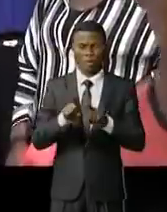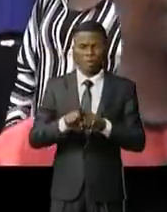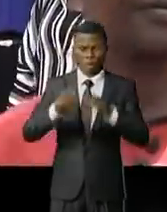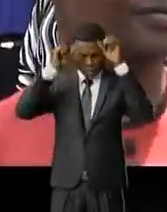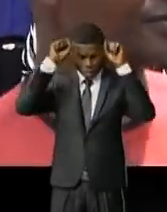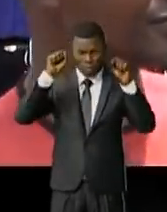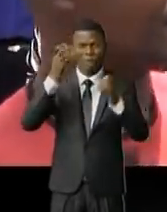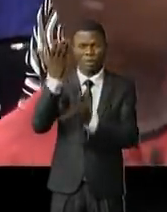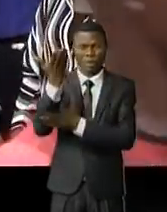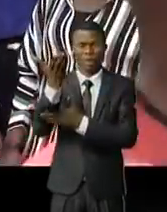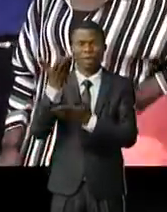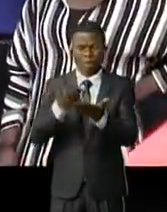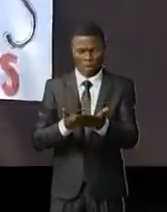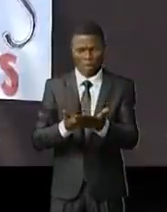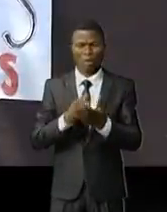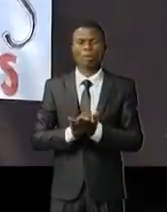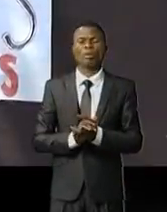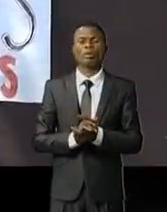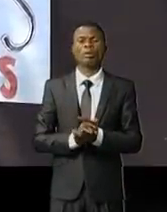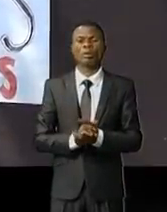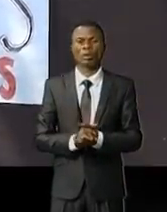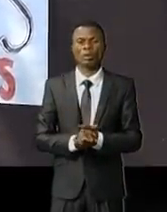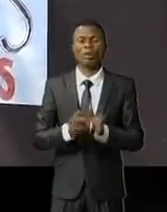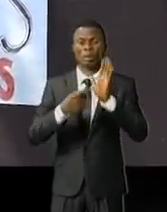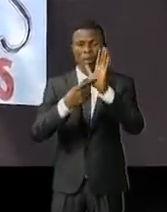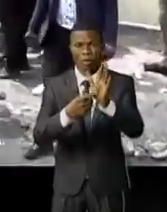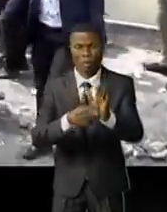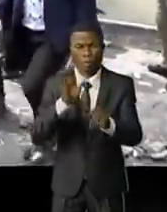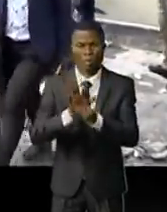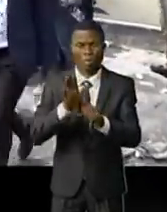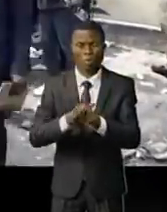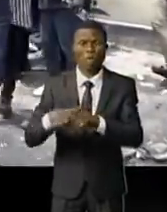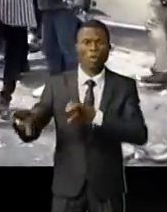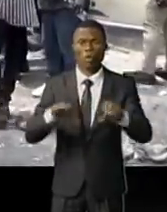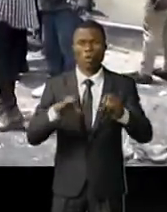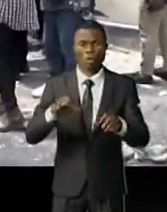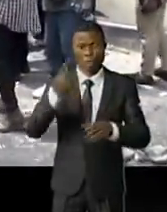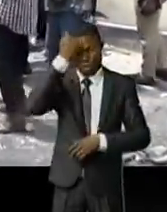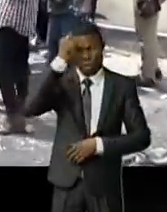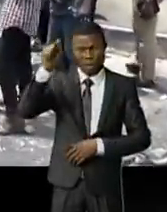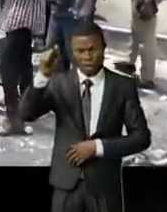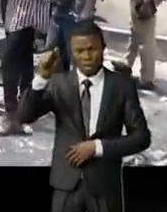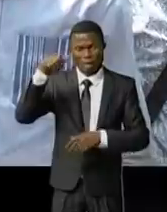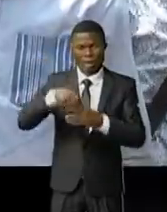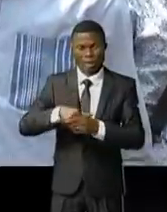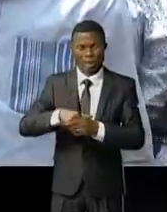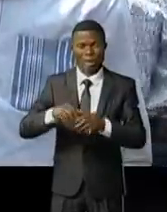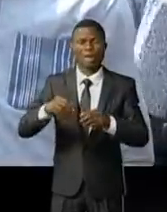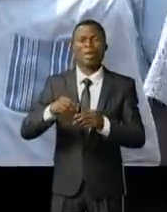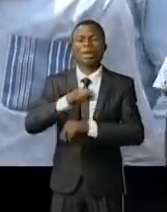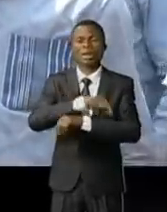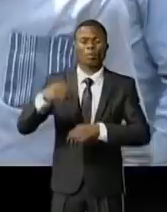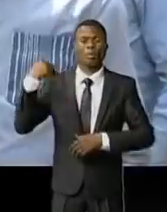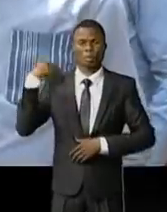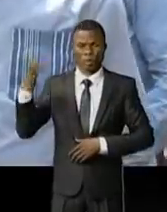par les chefs de l'État, Félix-Antoine Tshisekedi Tshilombo. Ce qui justifie les différentes manifestations de grève observées dans certains services publics ou